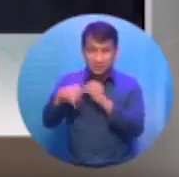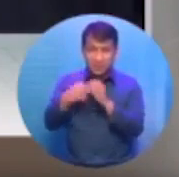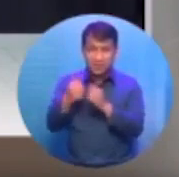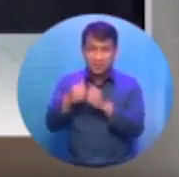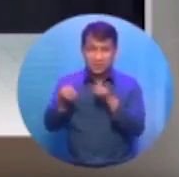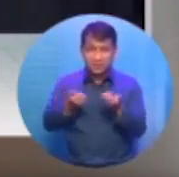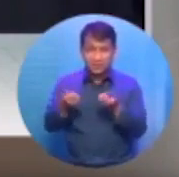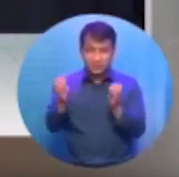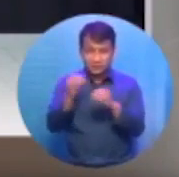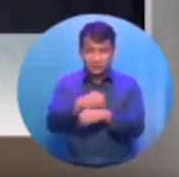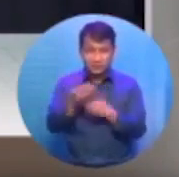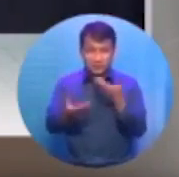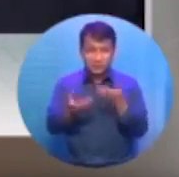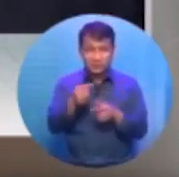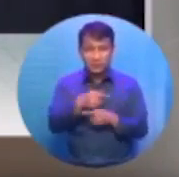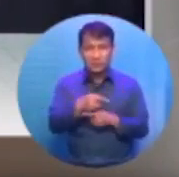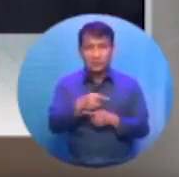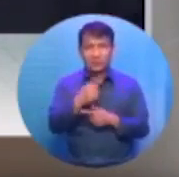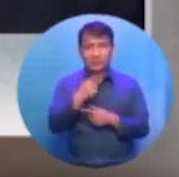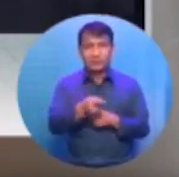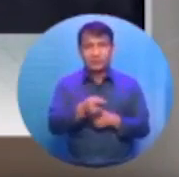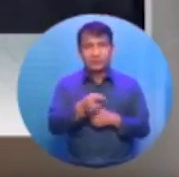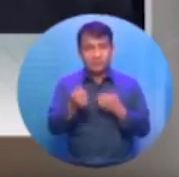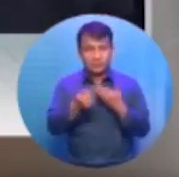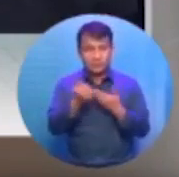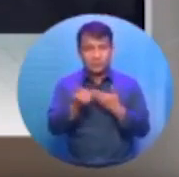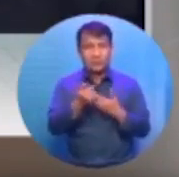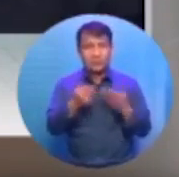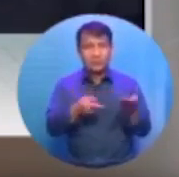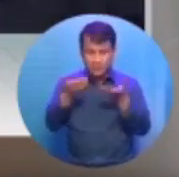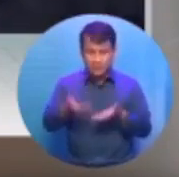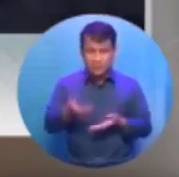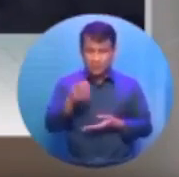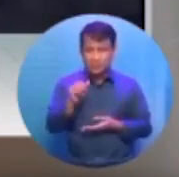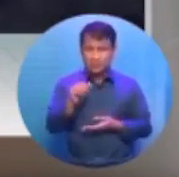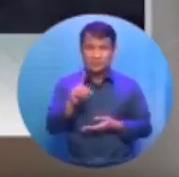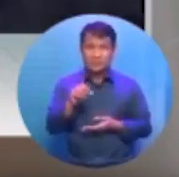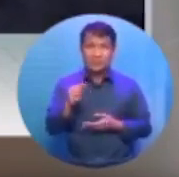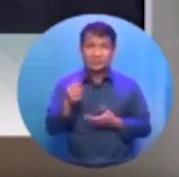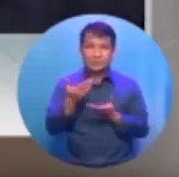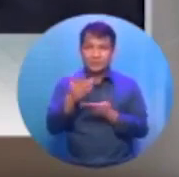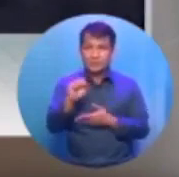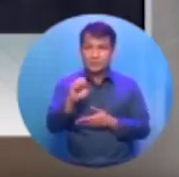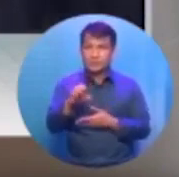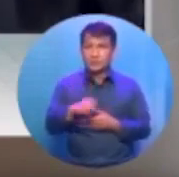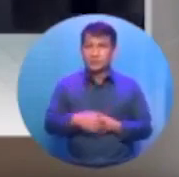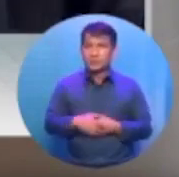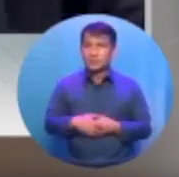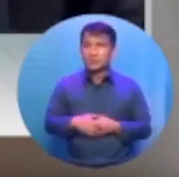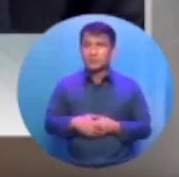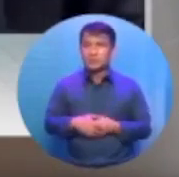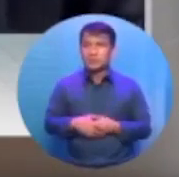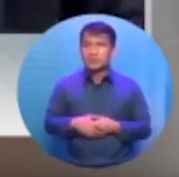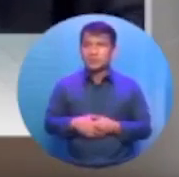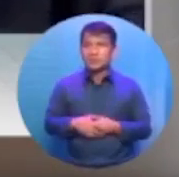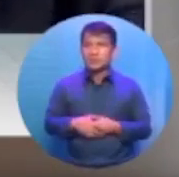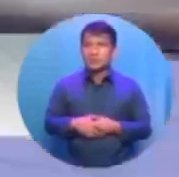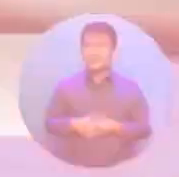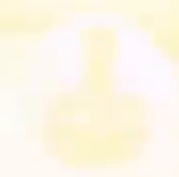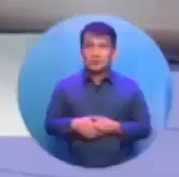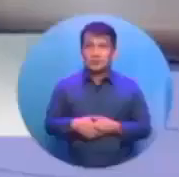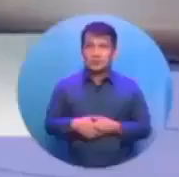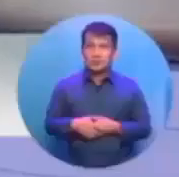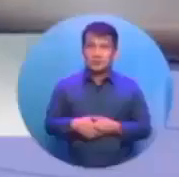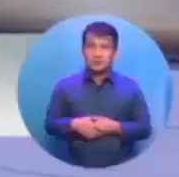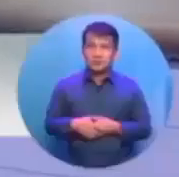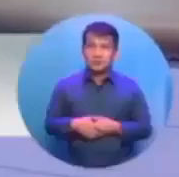silang makasuhan ng either simple or gross negligence, Sir Rafi. Ayun. Admin yon. Yes, sir. Admin ko. Okay. Salamat, Tony Garrett. So, no problem,